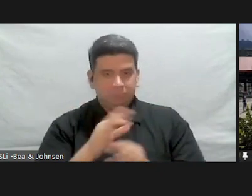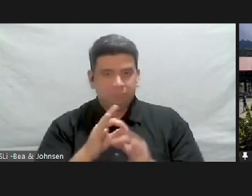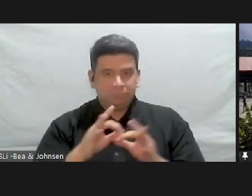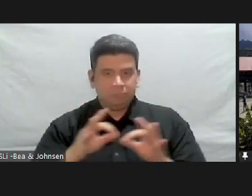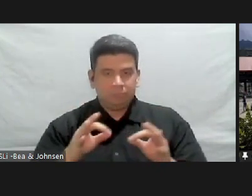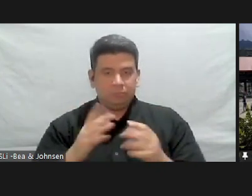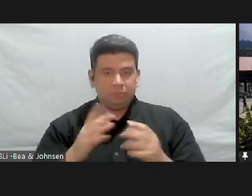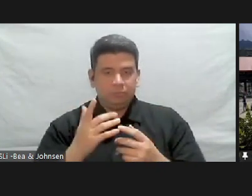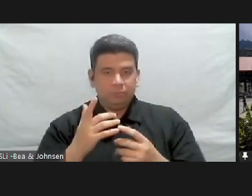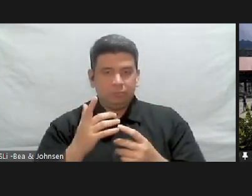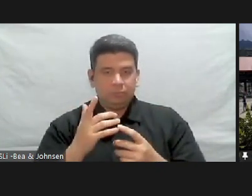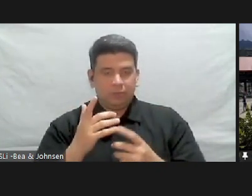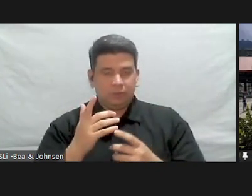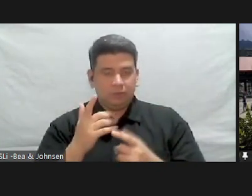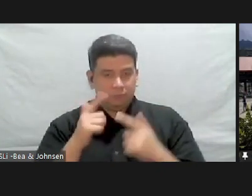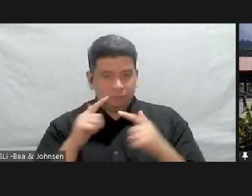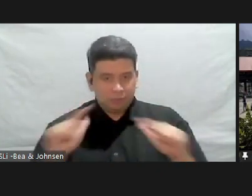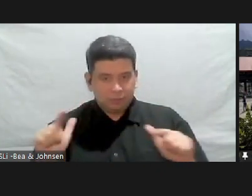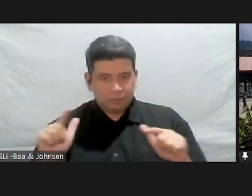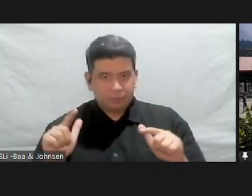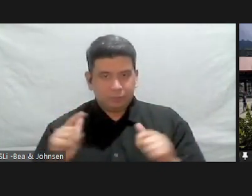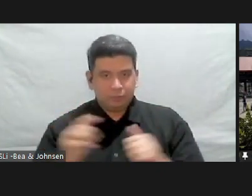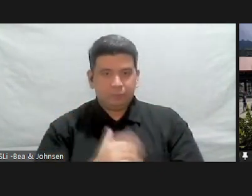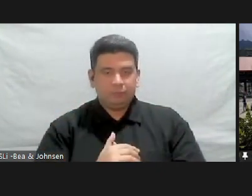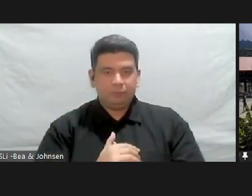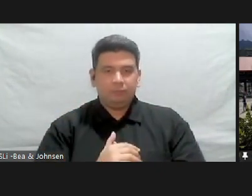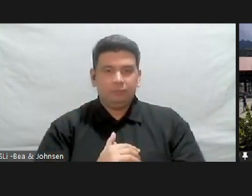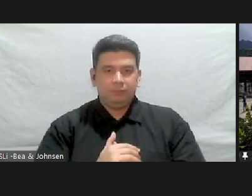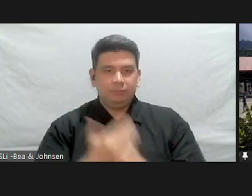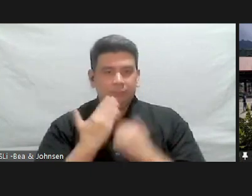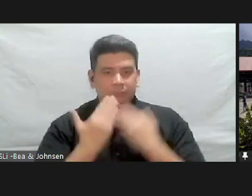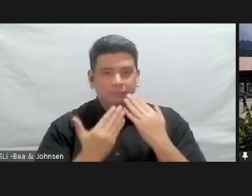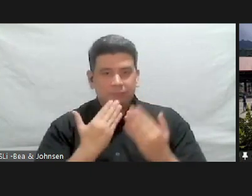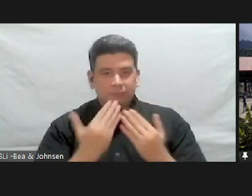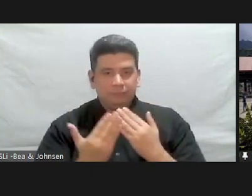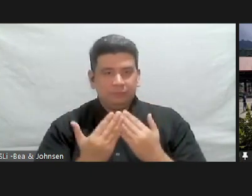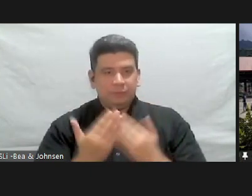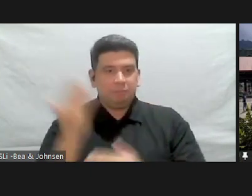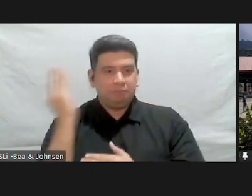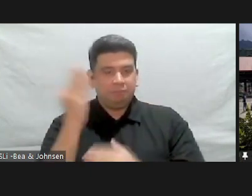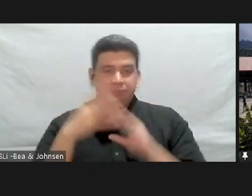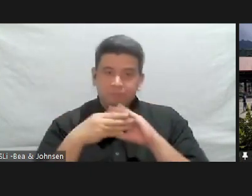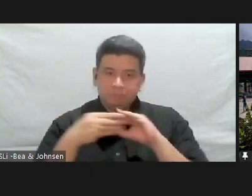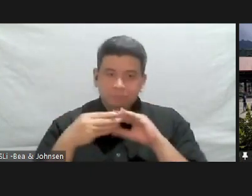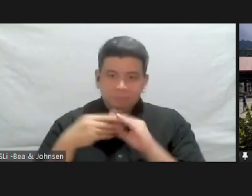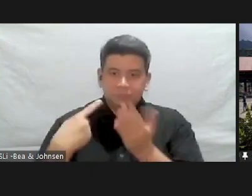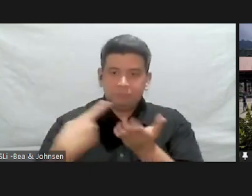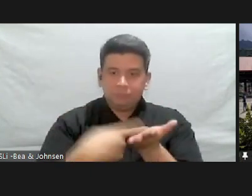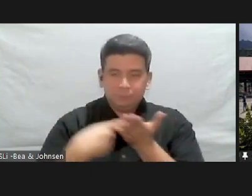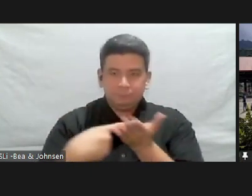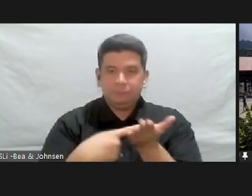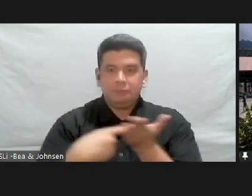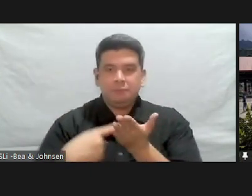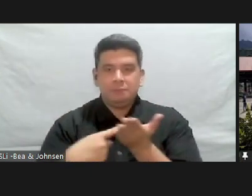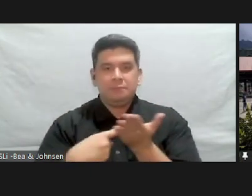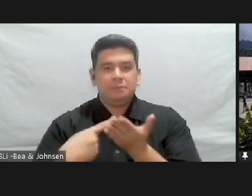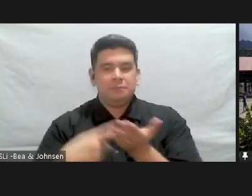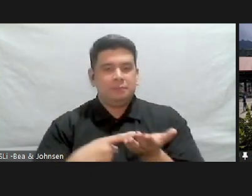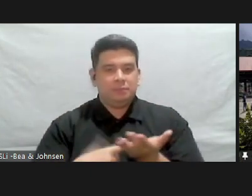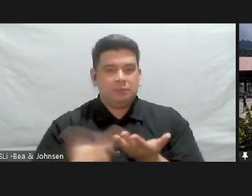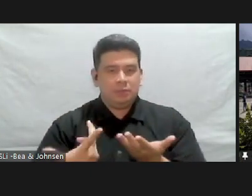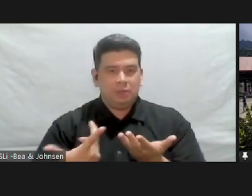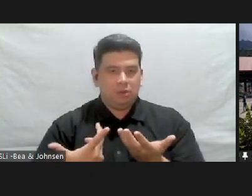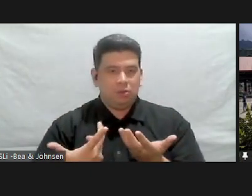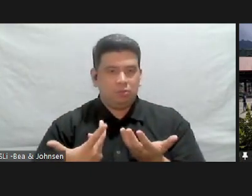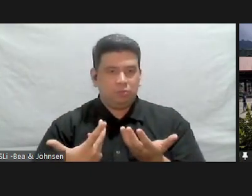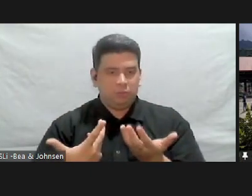Advocates. Maraming salamat. Agyaman na unay. Great presentations and discussion. I hope you will be inspired to take action to save and